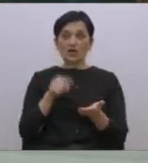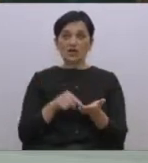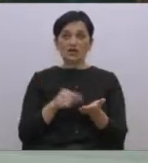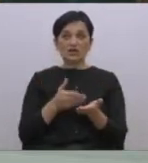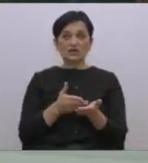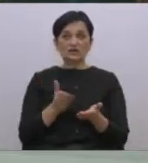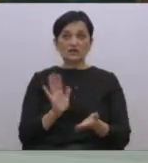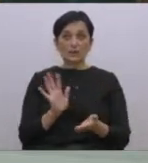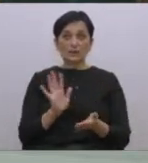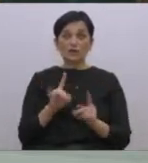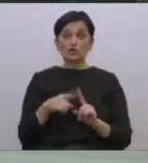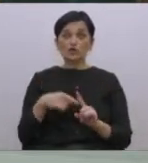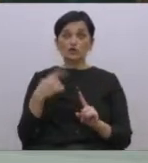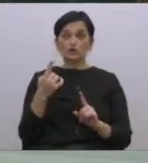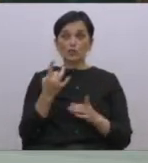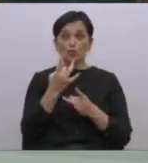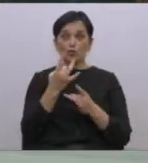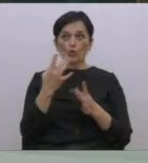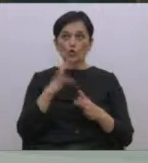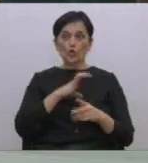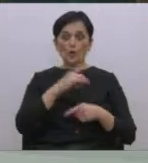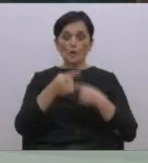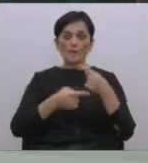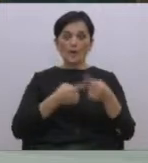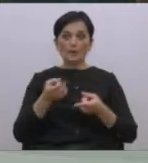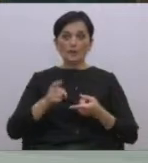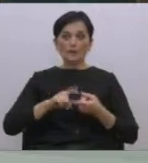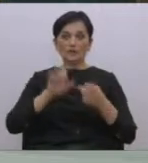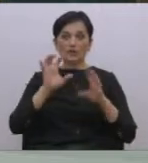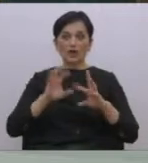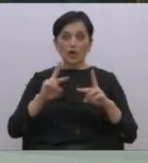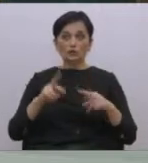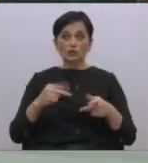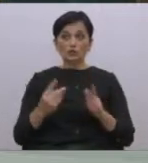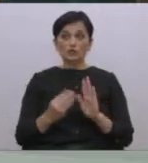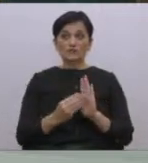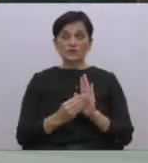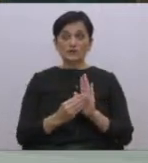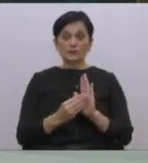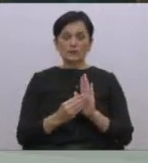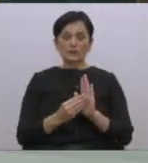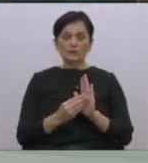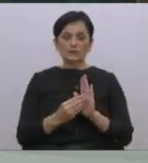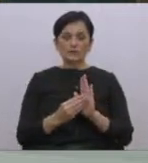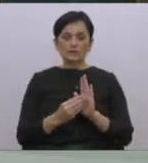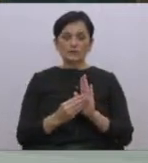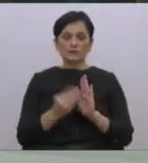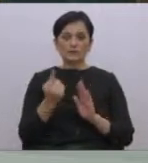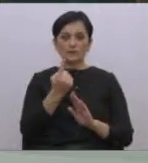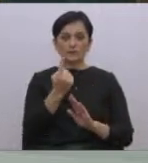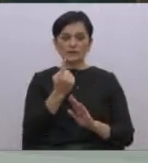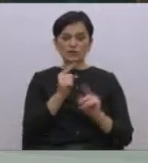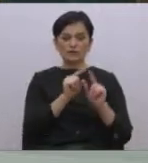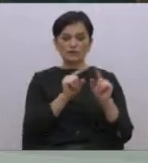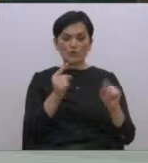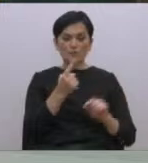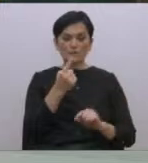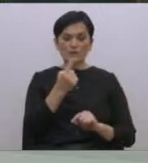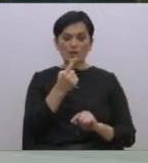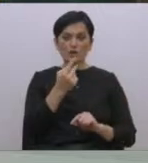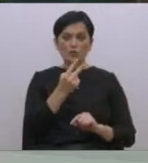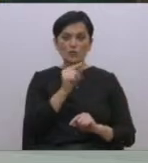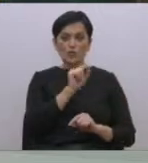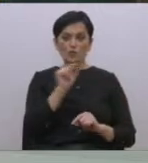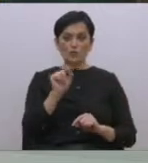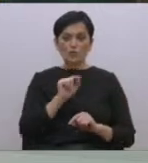არის. შემდეგ კულტურის მემკვიდრეობის შესახებ კანონში ცვლილება პირველ მუხლის პირველ მეორე პუნქტთან და